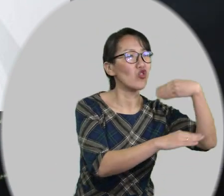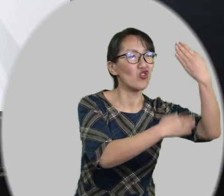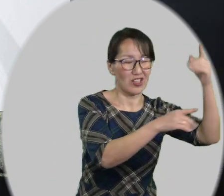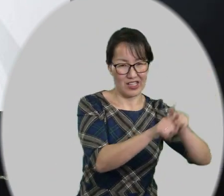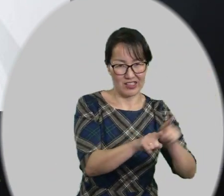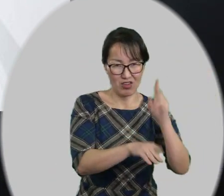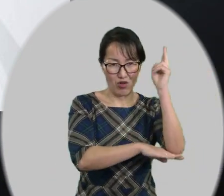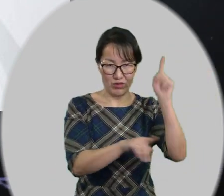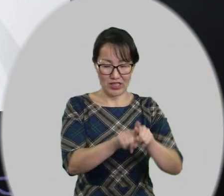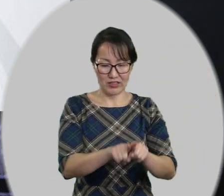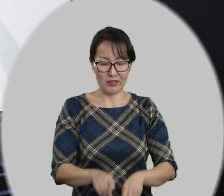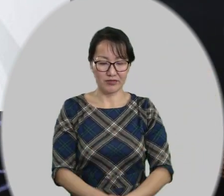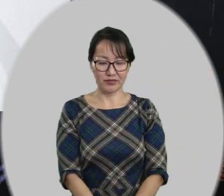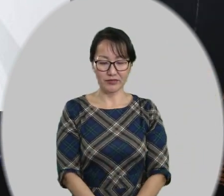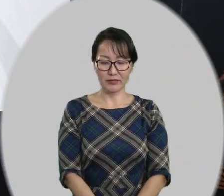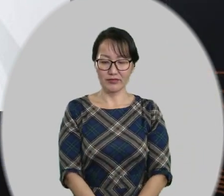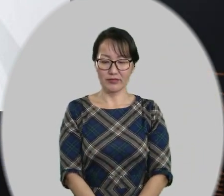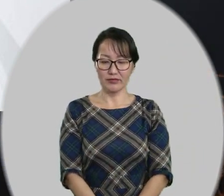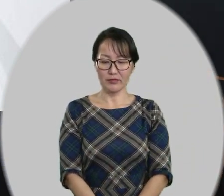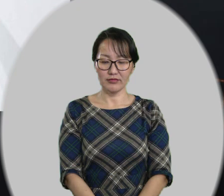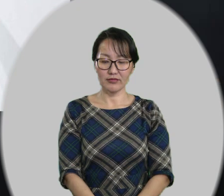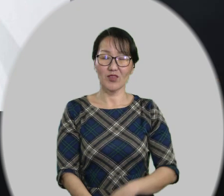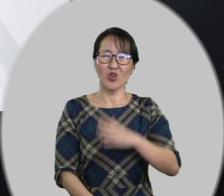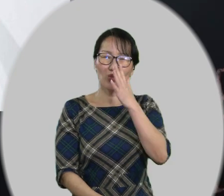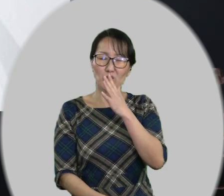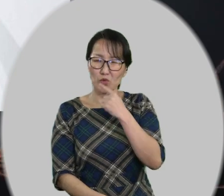төрөөний төрөө багш нь тайлбарлаа өгсөн. За.